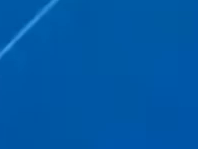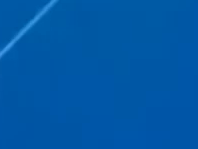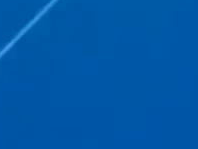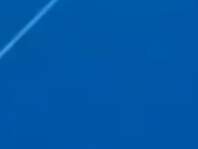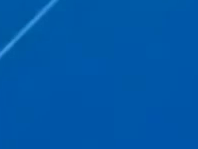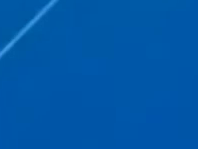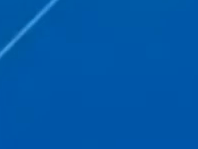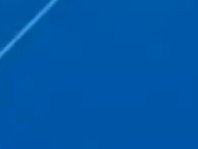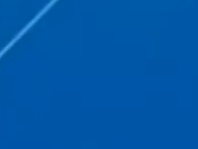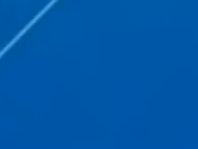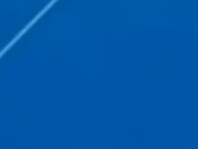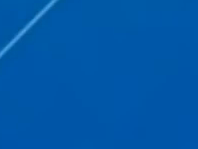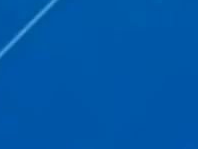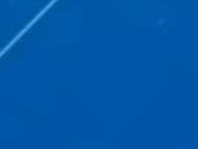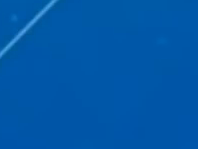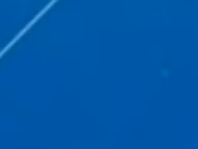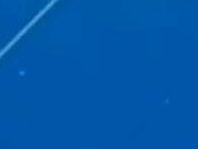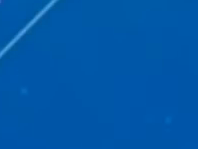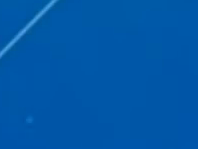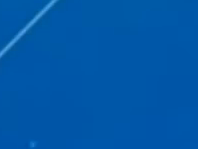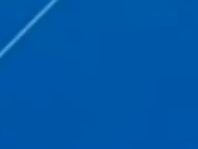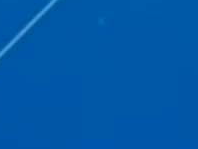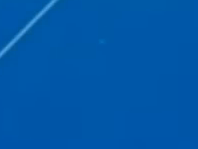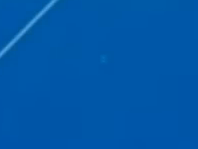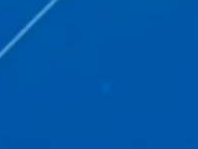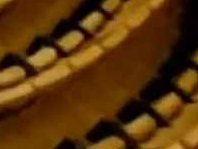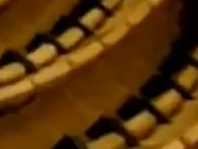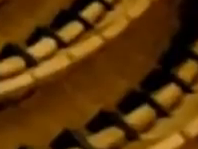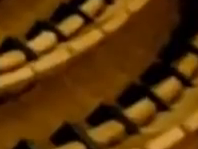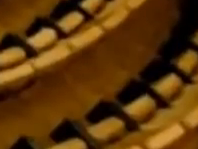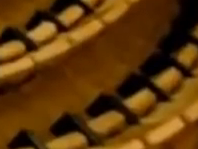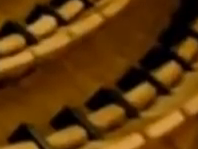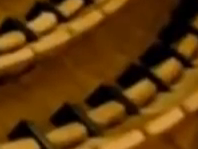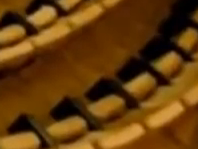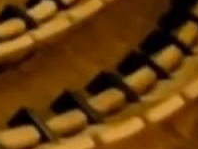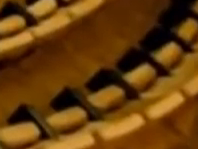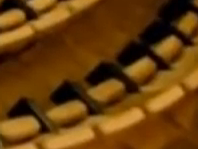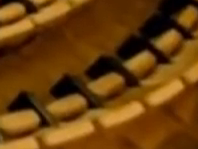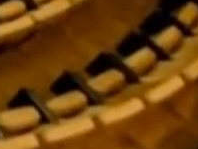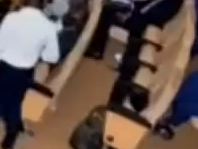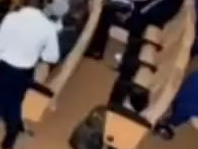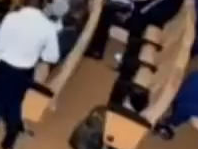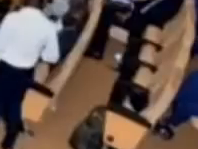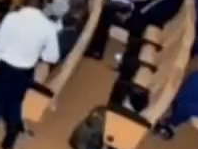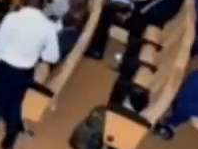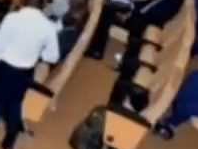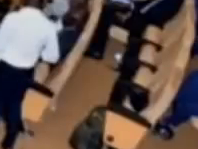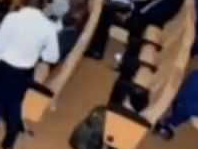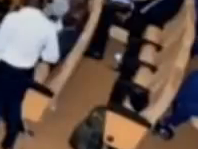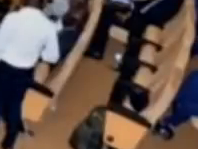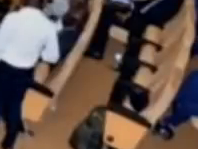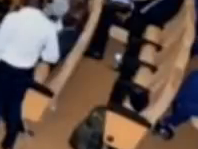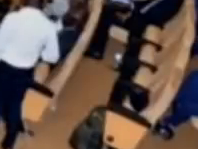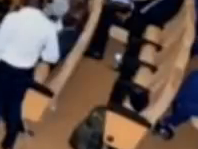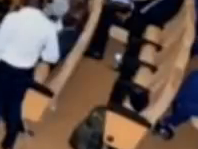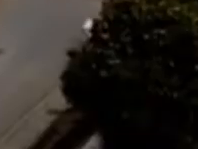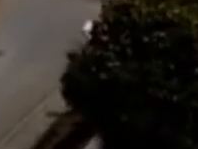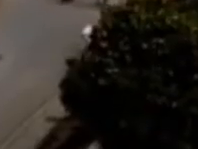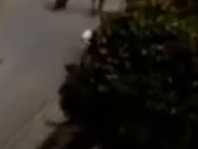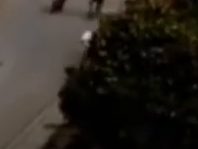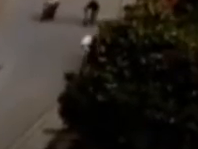unaofanyika tarehe 19 hadi 22 mwezi wa 10 2021 kwenye ukumbi wa kimataifa wa mikutano wa AICC jijini